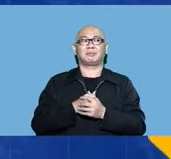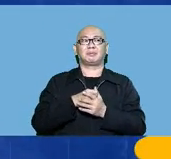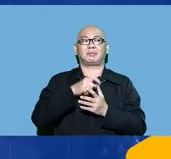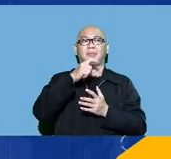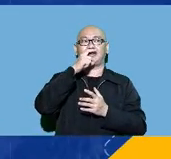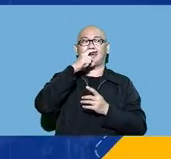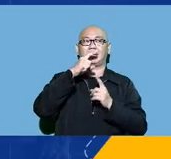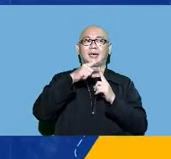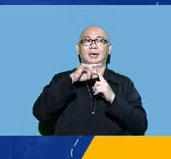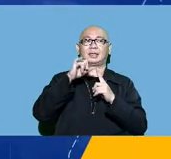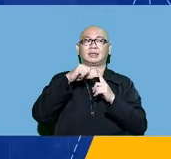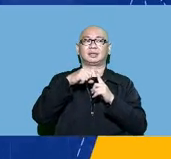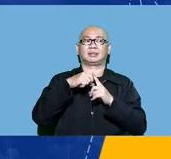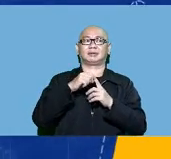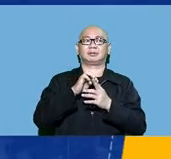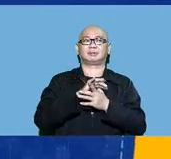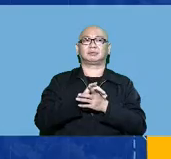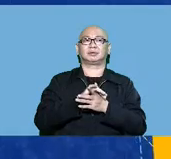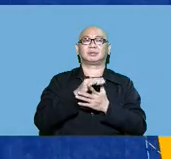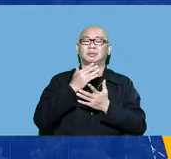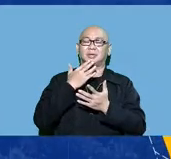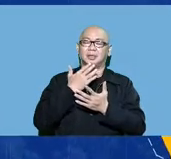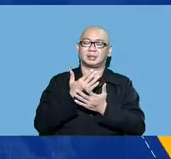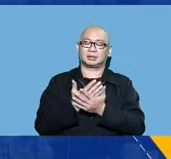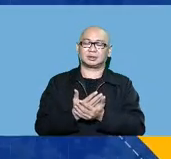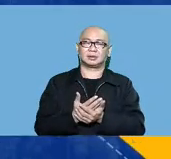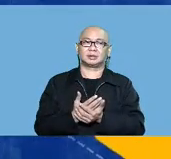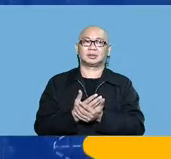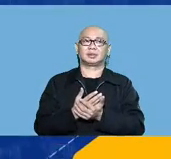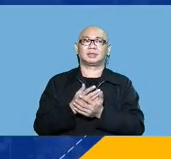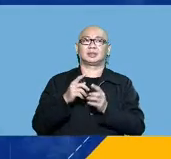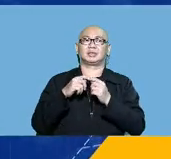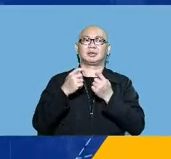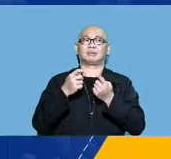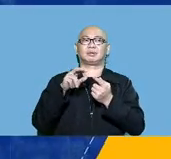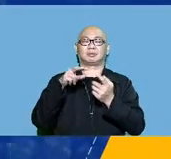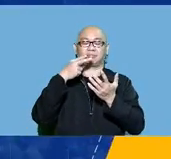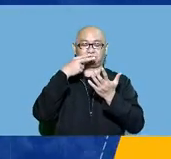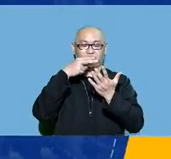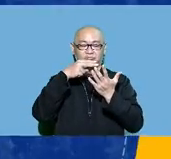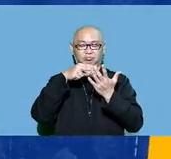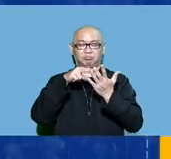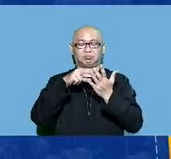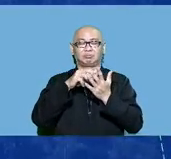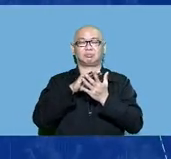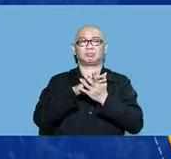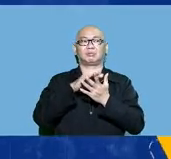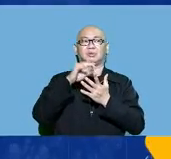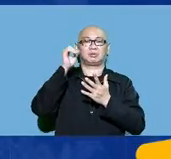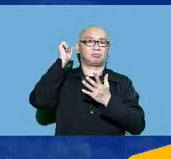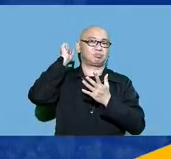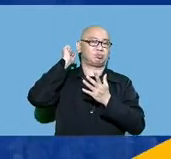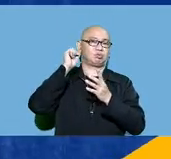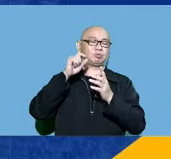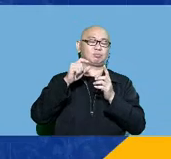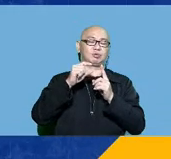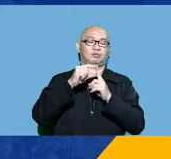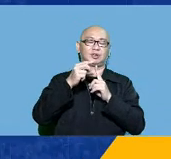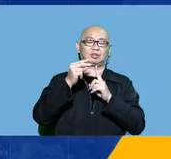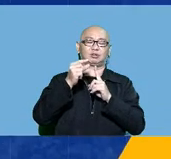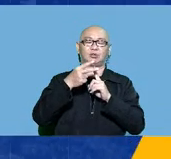nuwun atas kesabarannya. Kemudian tim reviewer karya ilmiah UNES dan FIS, Ibu Profesor Dr. Suci